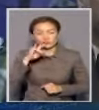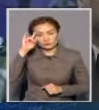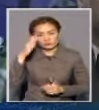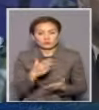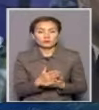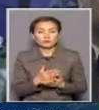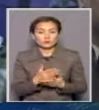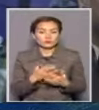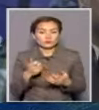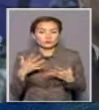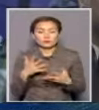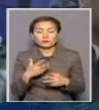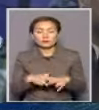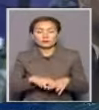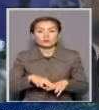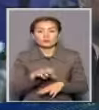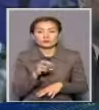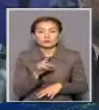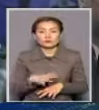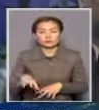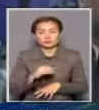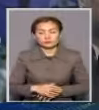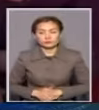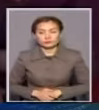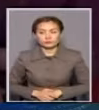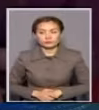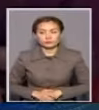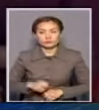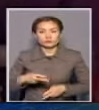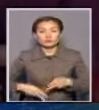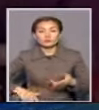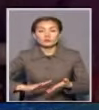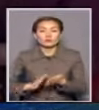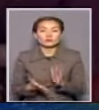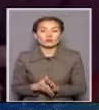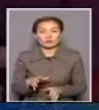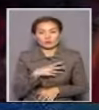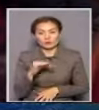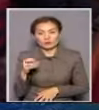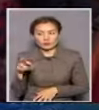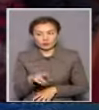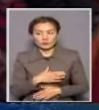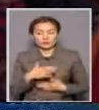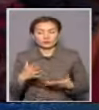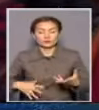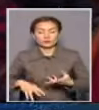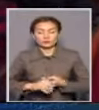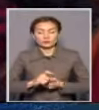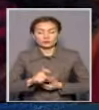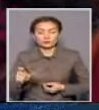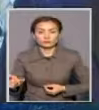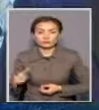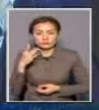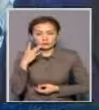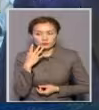Казахстана, то это яркая звезда на лбу Атырау. В завершении мероприятия Илья Жаканов поблагодарил собравшихся